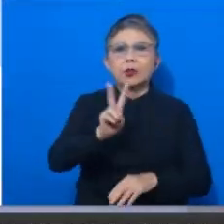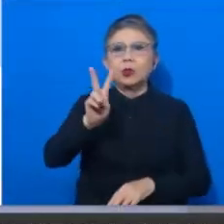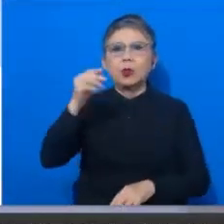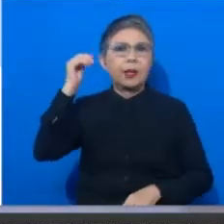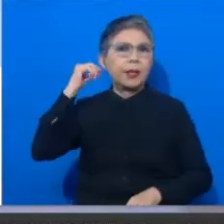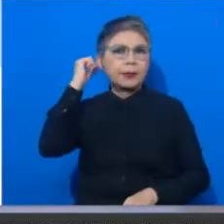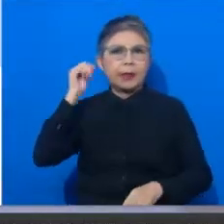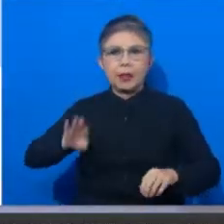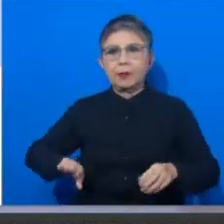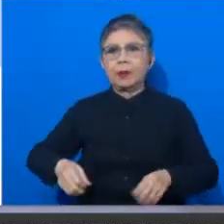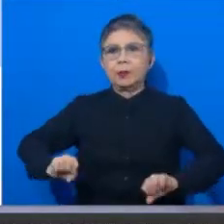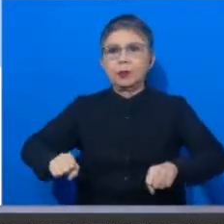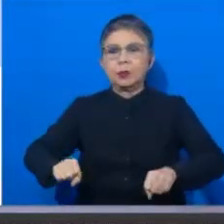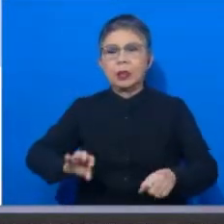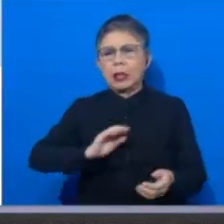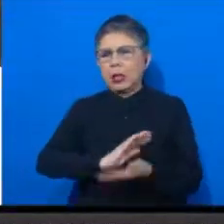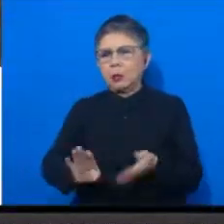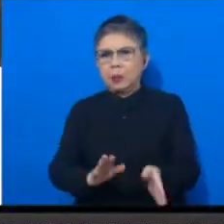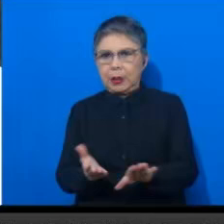motor hingga tewas.